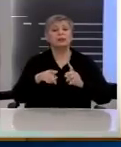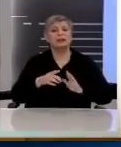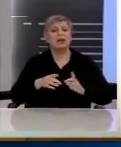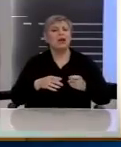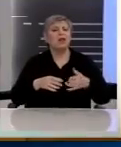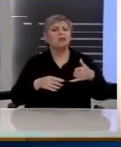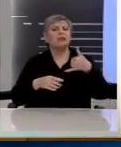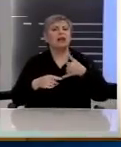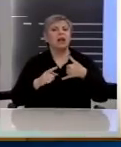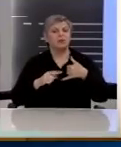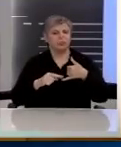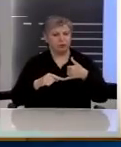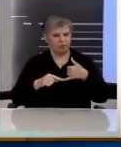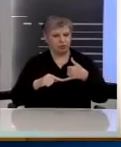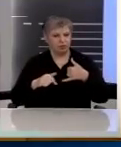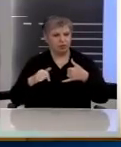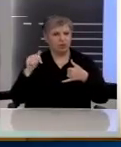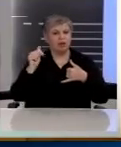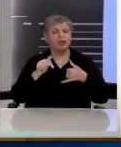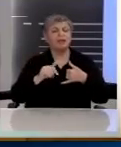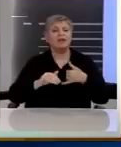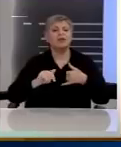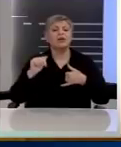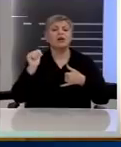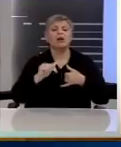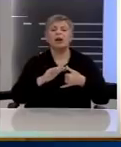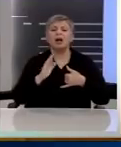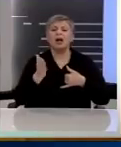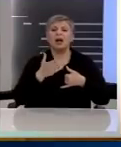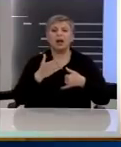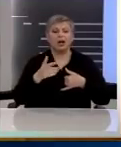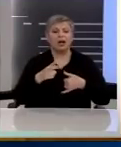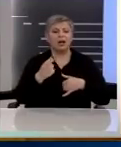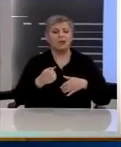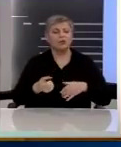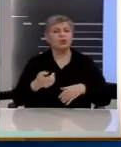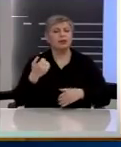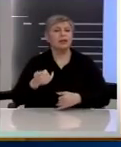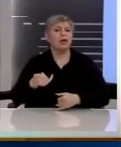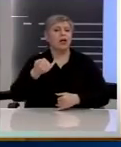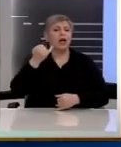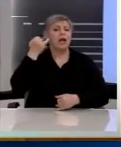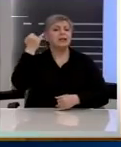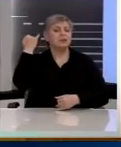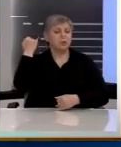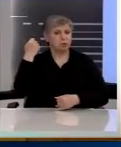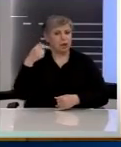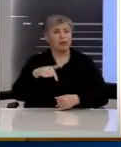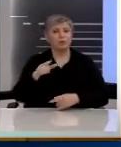συνάδελφοι, είναι ο έμπορος όπλων που φωτογραφίζεται σε έρθει με τον κύριο Αντιπρόεδρο της Νέας Δημοκρατίας. Είναι ο κύριος